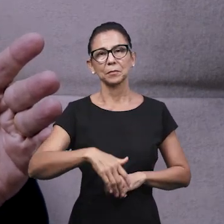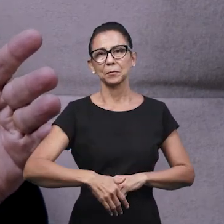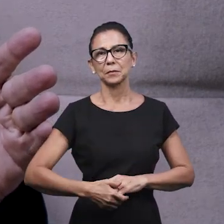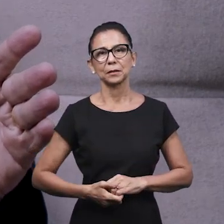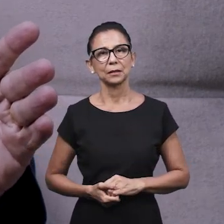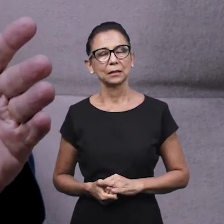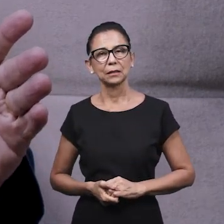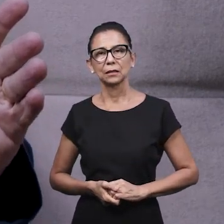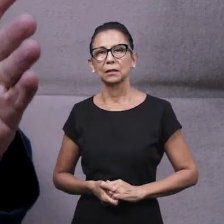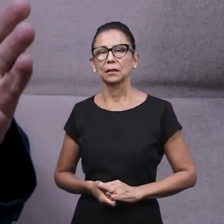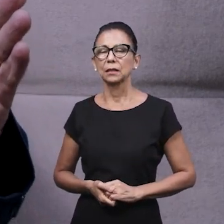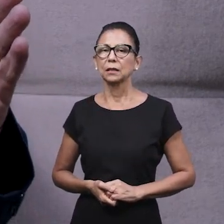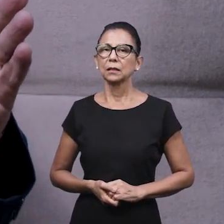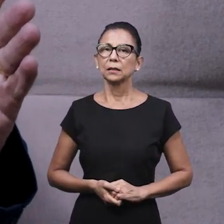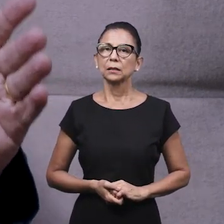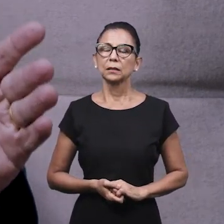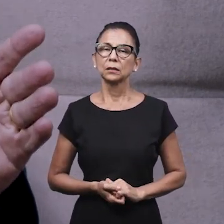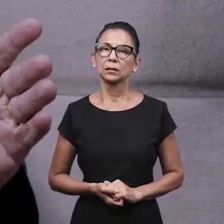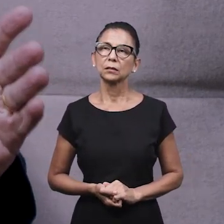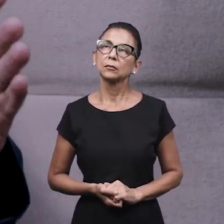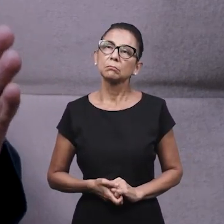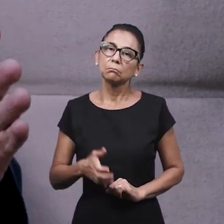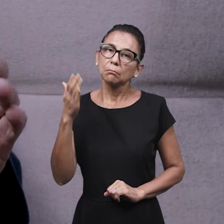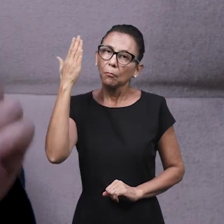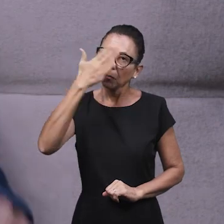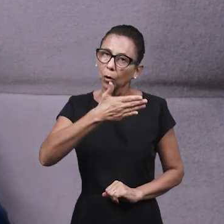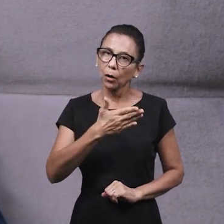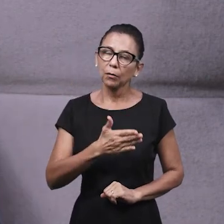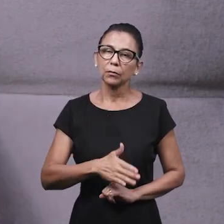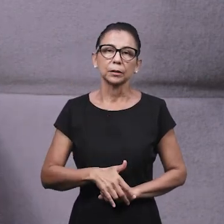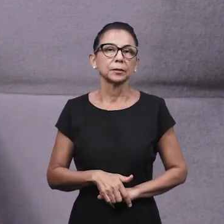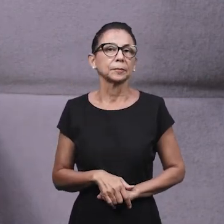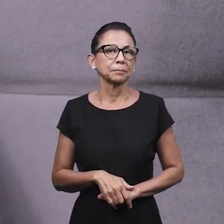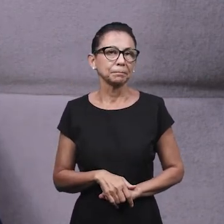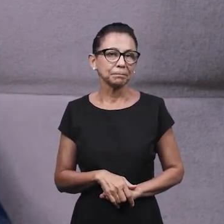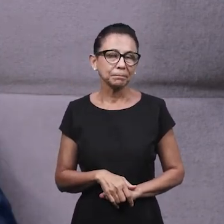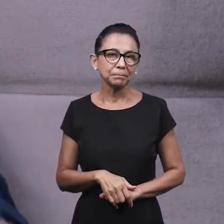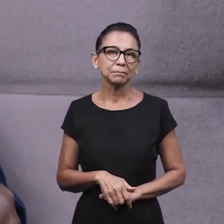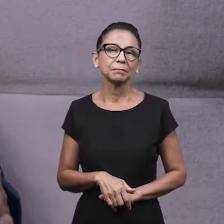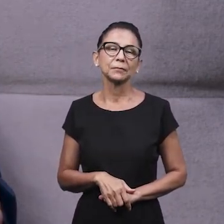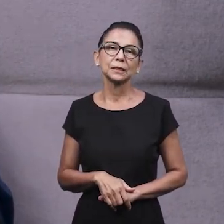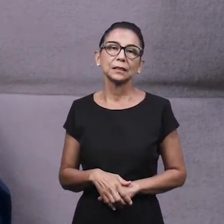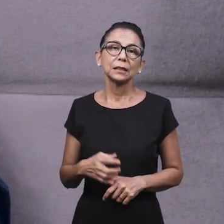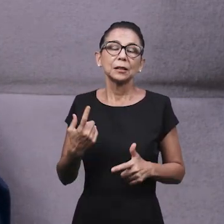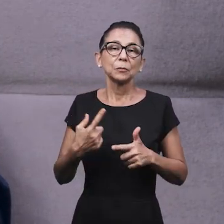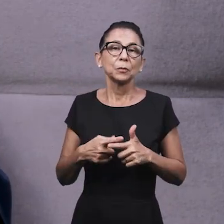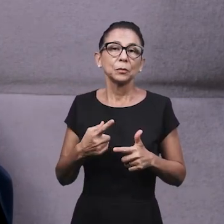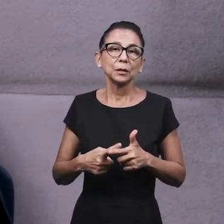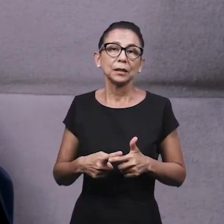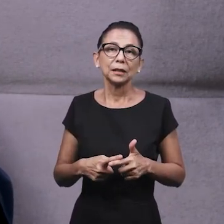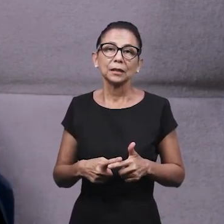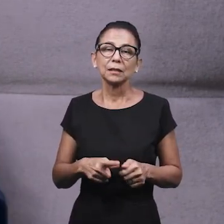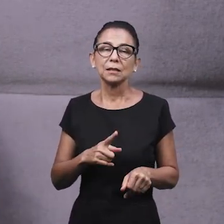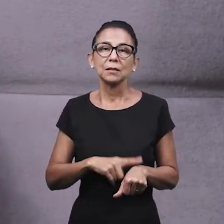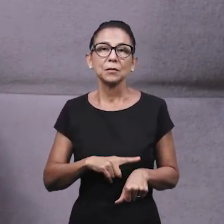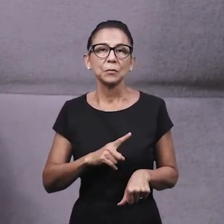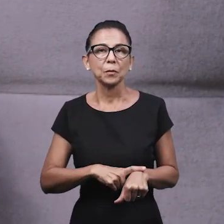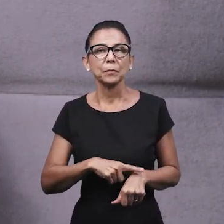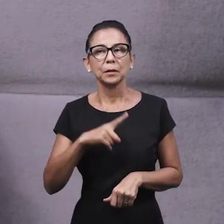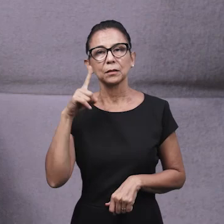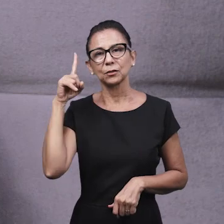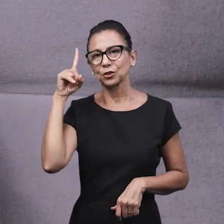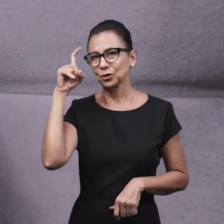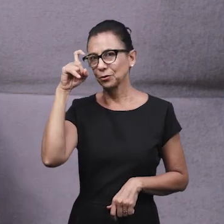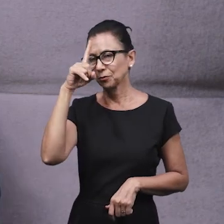l'épreuve. Parce que c'est dans les épreuves que nous avons des expériences. Il n'existe